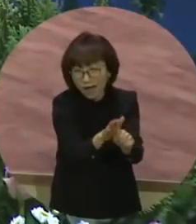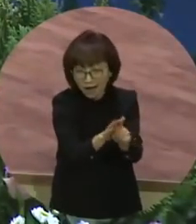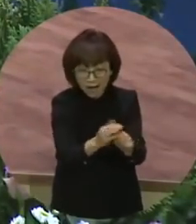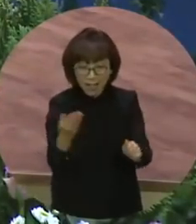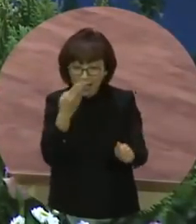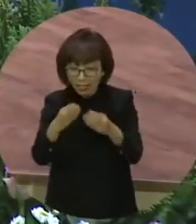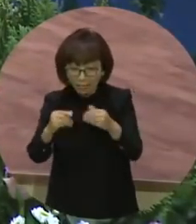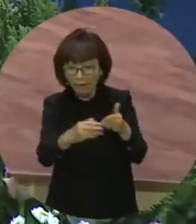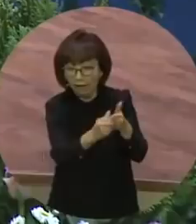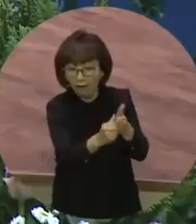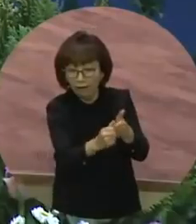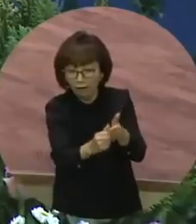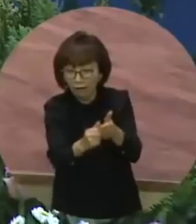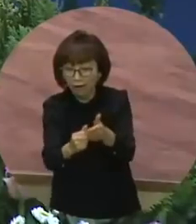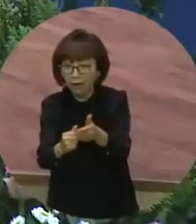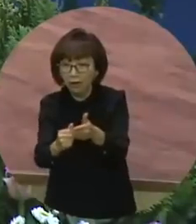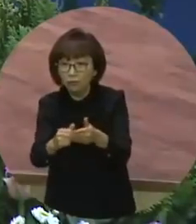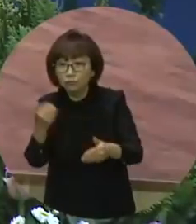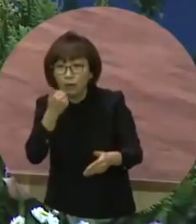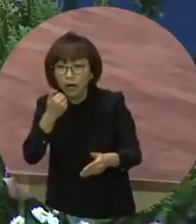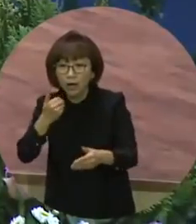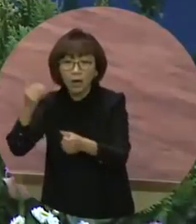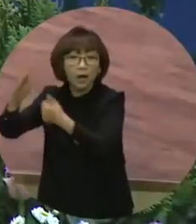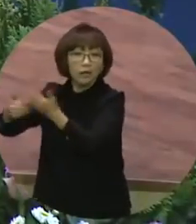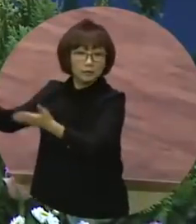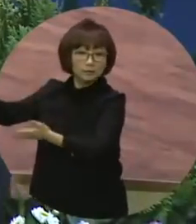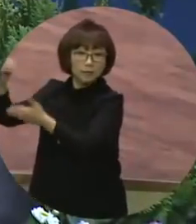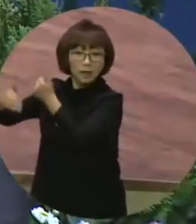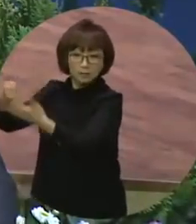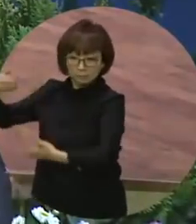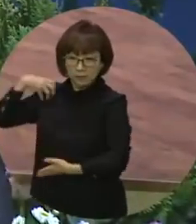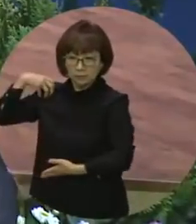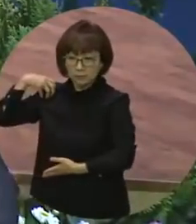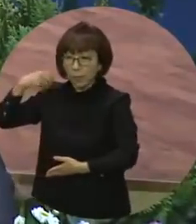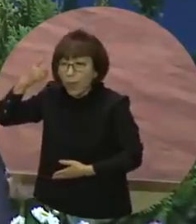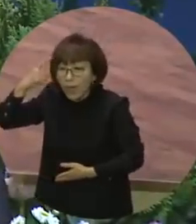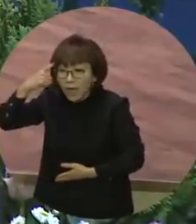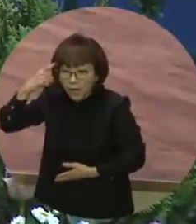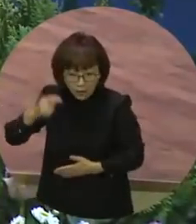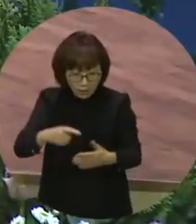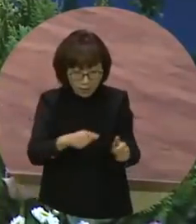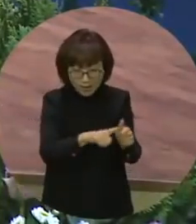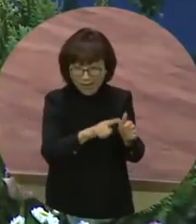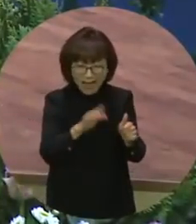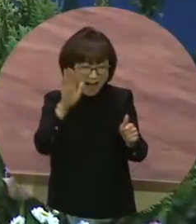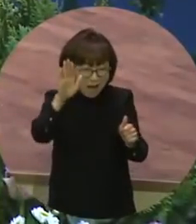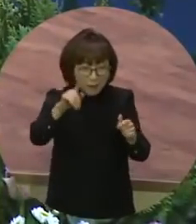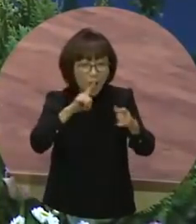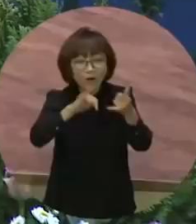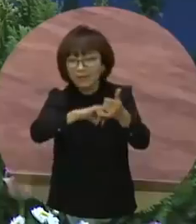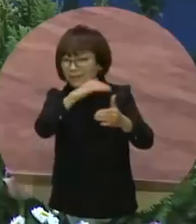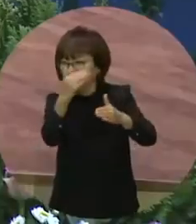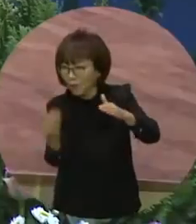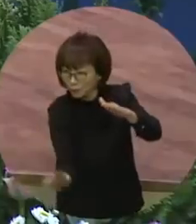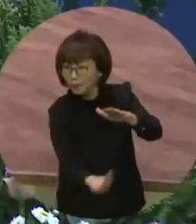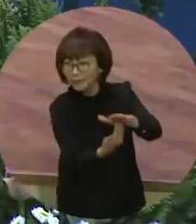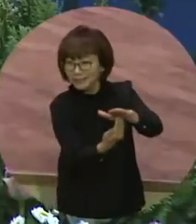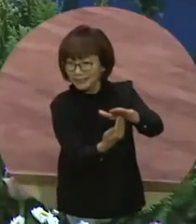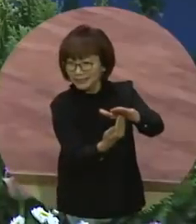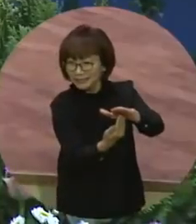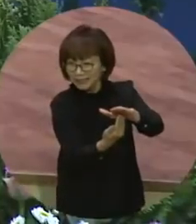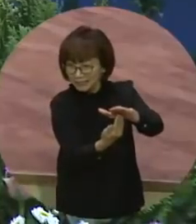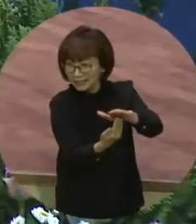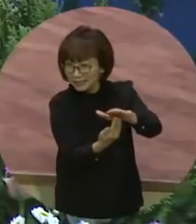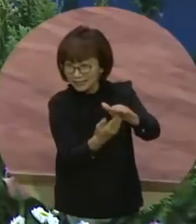그렇죠? 언약 성취할 인물이니까. 열국의 아비가 돼야 되고 인류를 구원할 메시아가 나야 되기